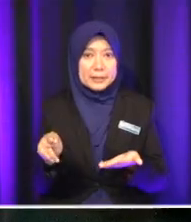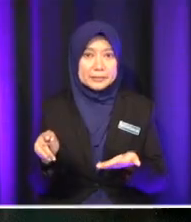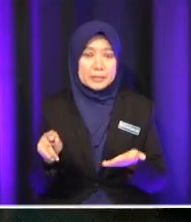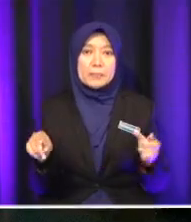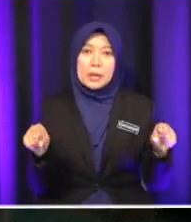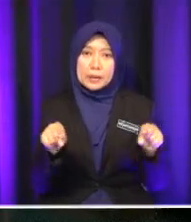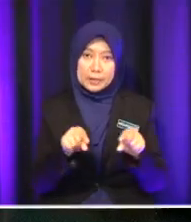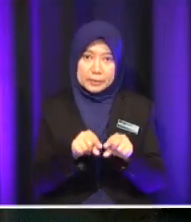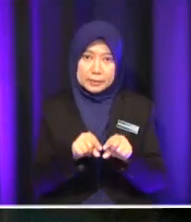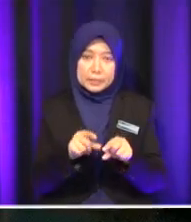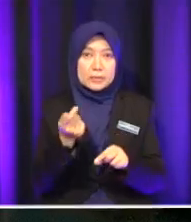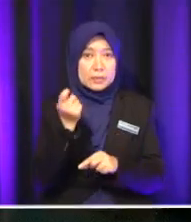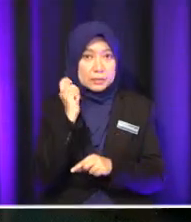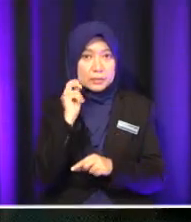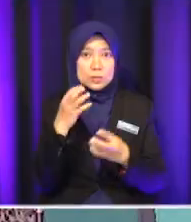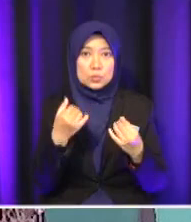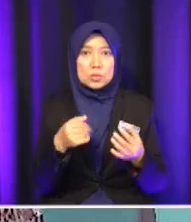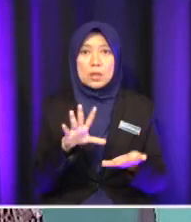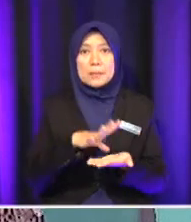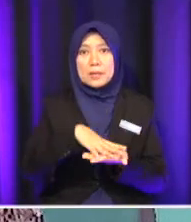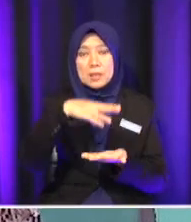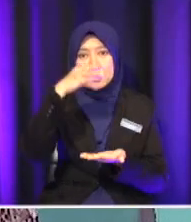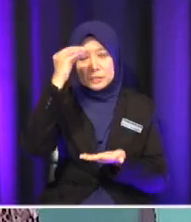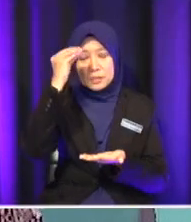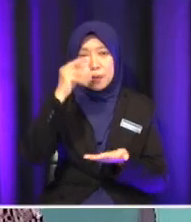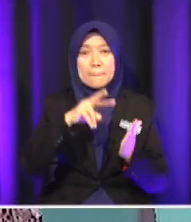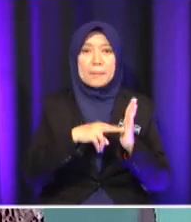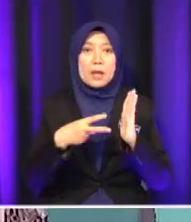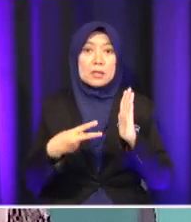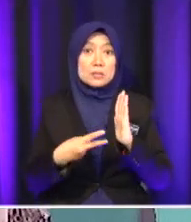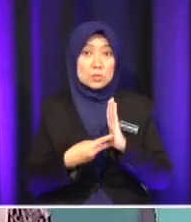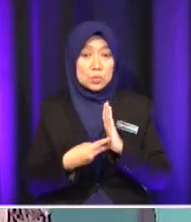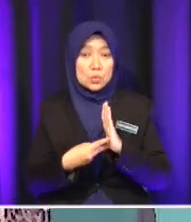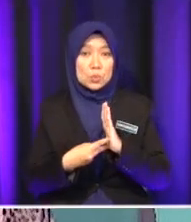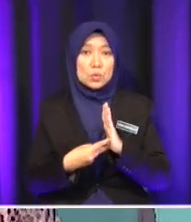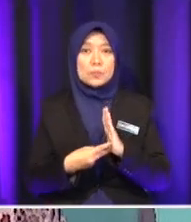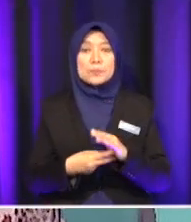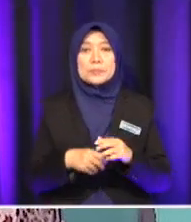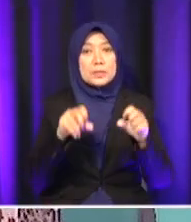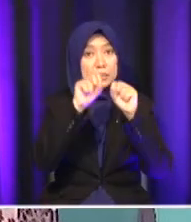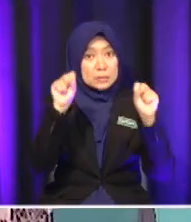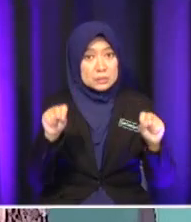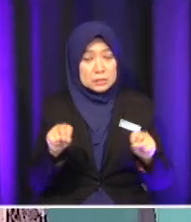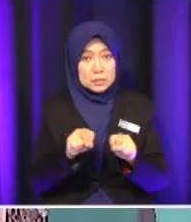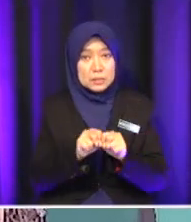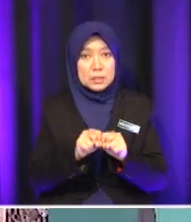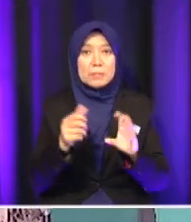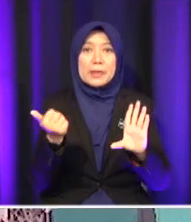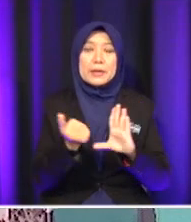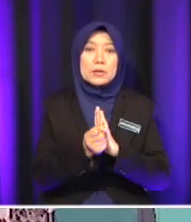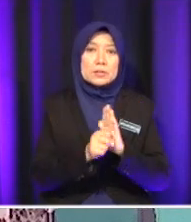pembayaran tadi kita udah belajar tajuk imbangan pembayaran dari segi maksusnya kemudian kita belajar tentang kawan